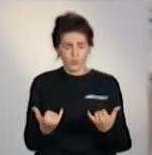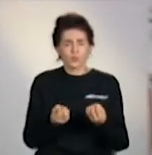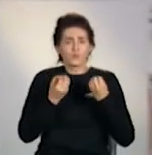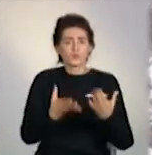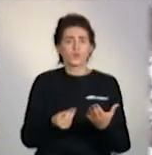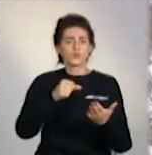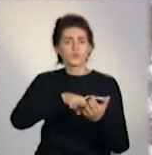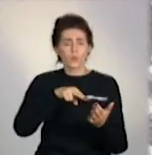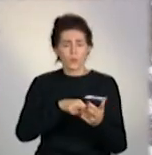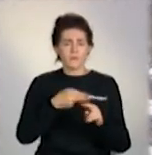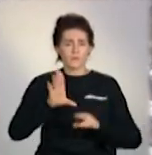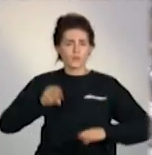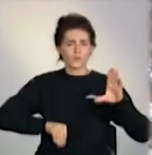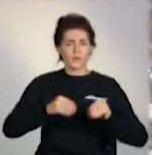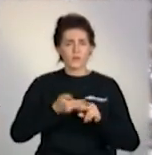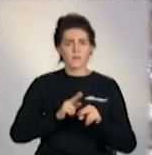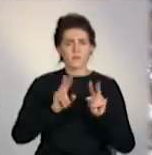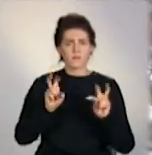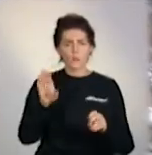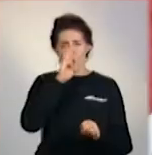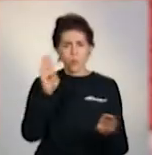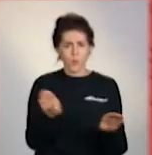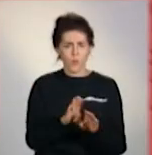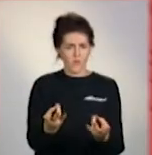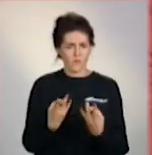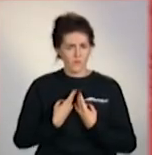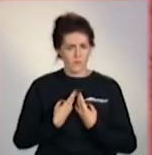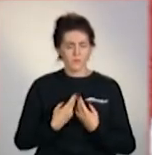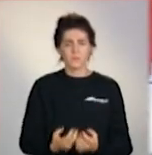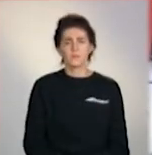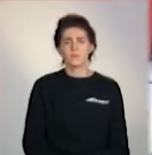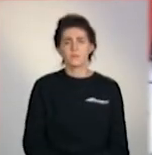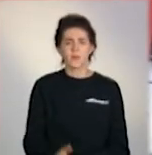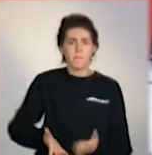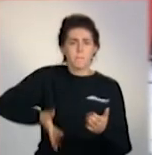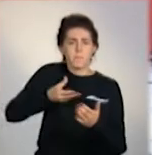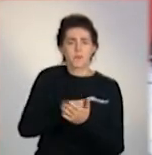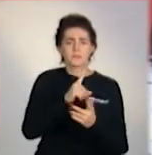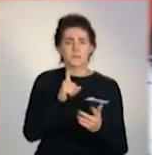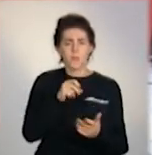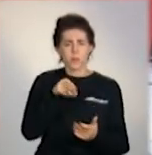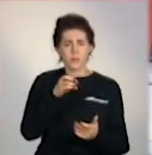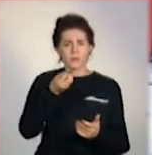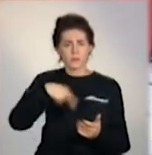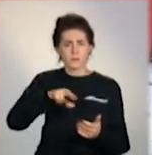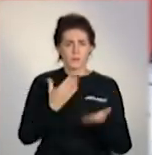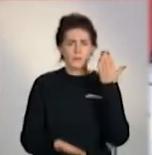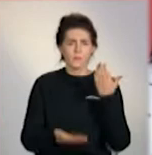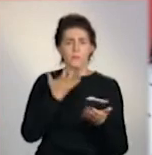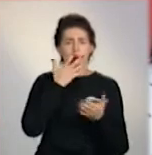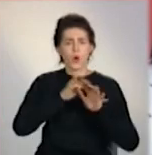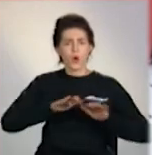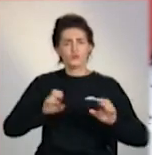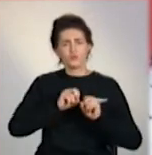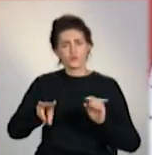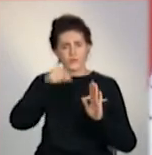суму. Дехто вважає, це стали робити навмисно. За під'їзд. Ну, це ж абсурд. Якщо потоплення були батареї,